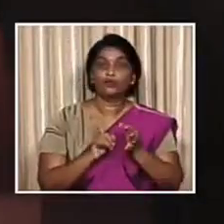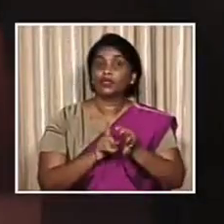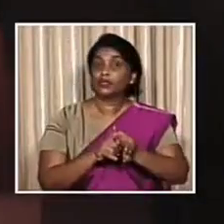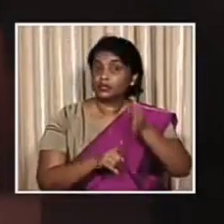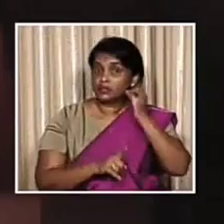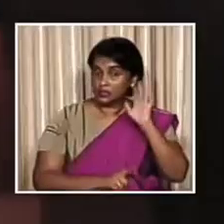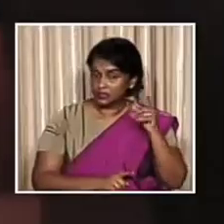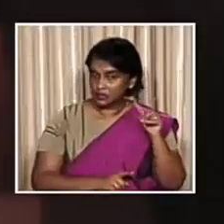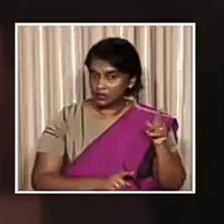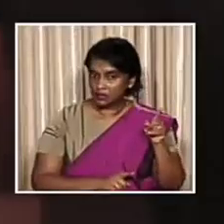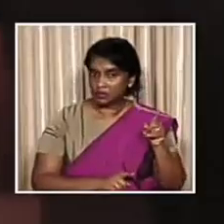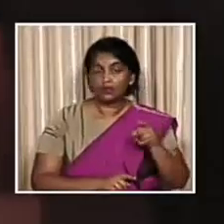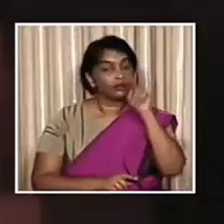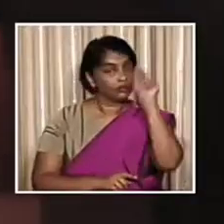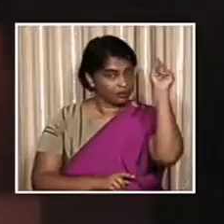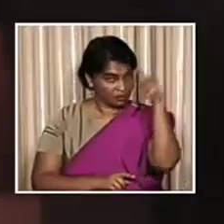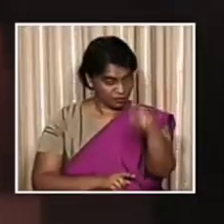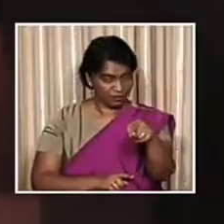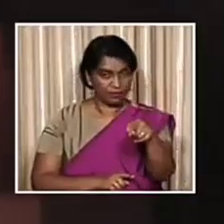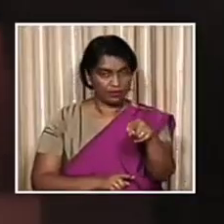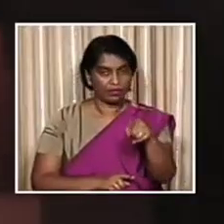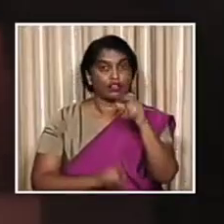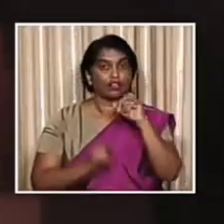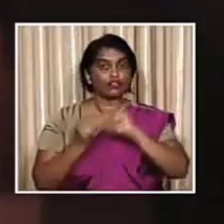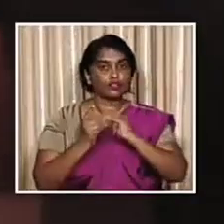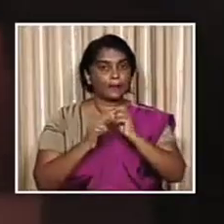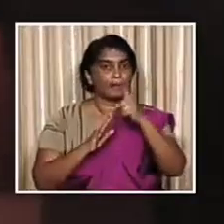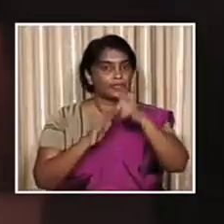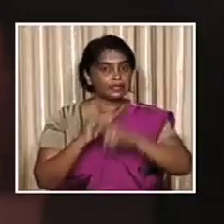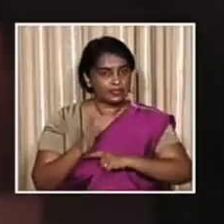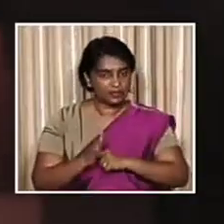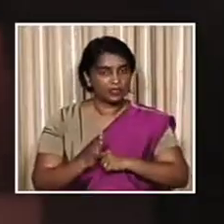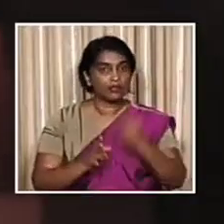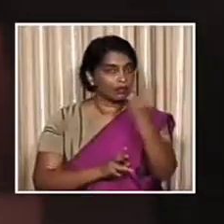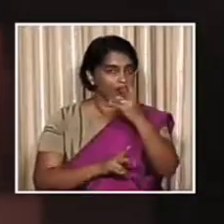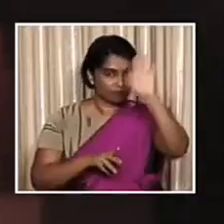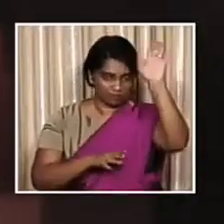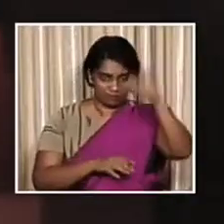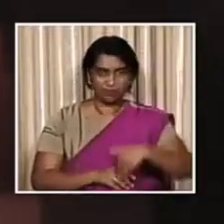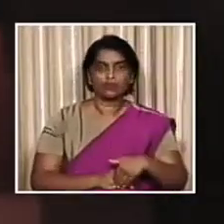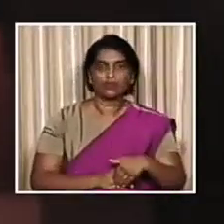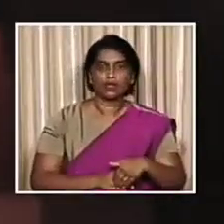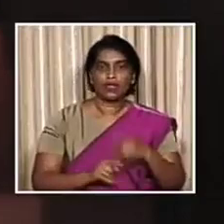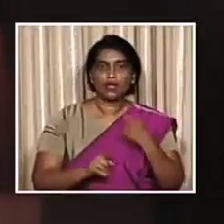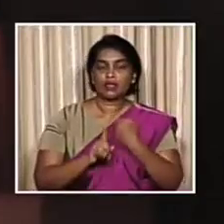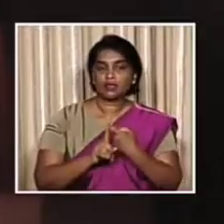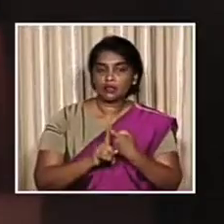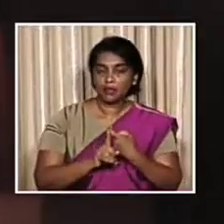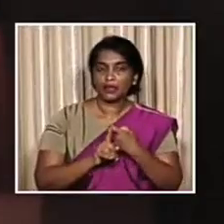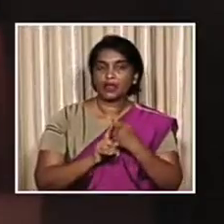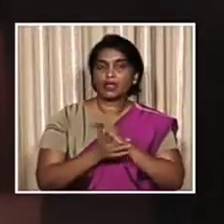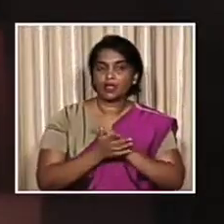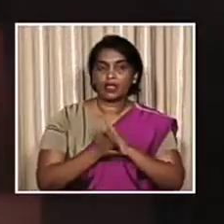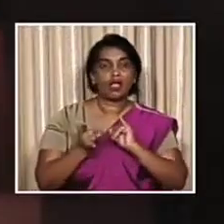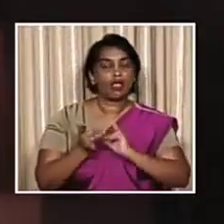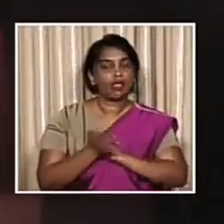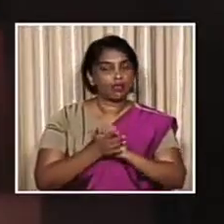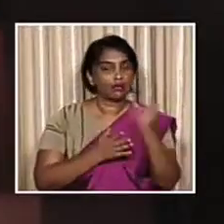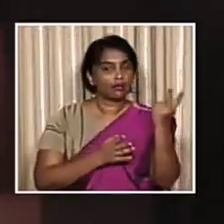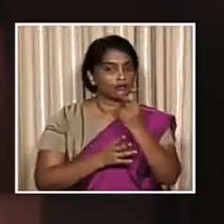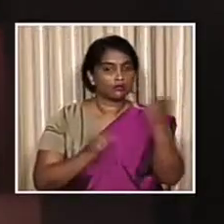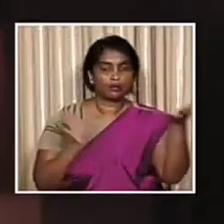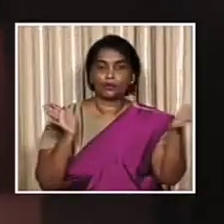ஜனாதிபதி வரையா ஒபத்துமாட்ட சுசில் பிரேமஜான்மத்துமாட்ட கெல்ல கபீர் ஹஷிம் மத்தியதுமாய் ஹர்ஷடி சில்ல